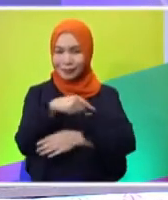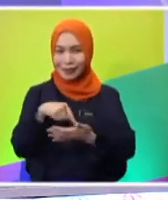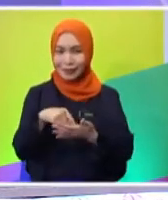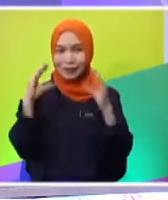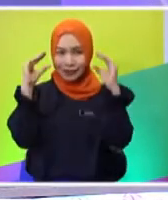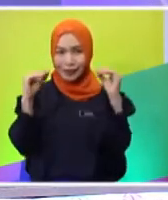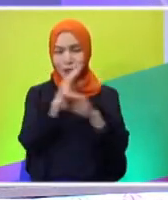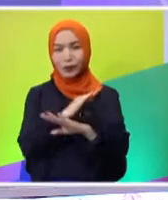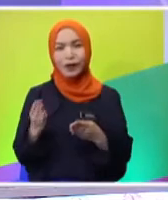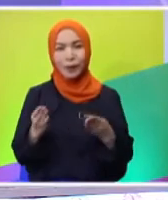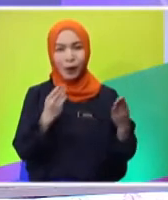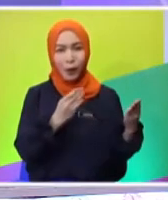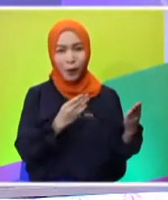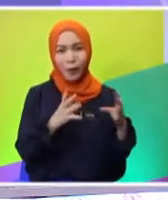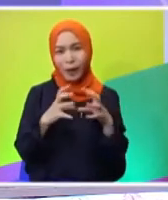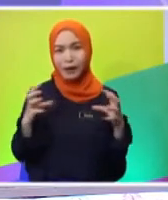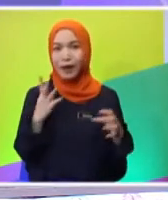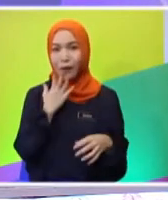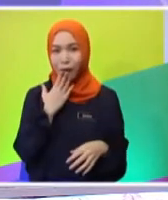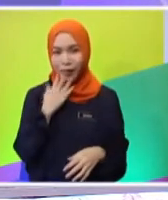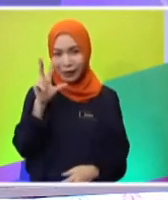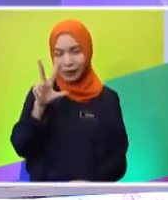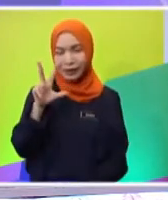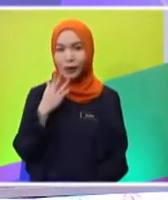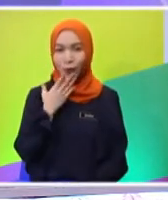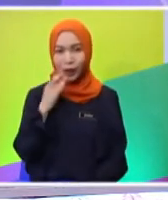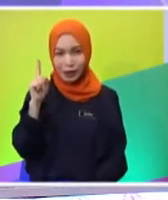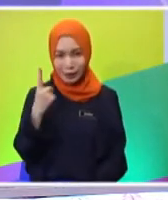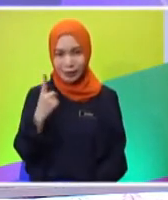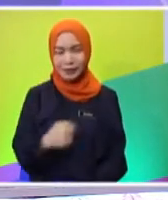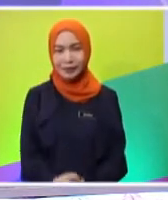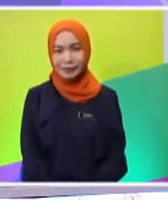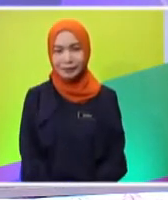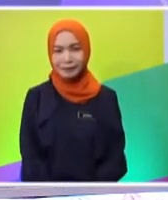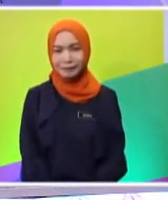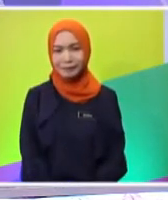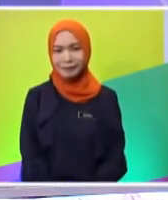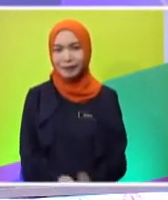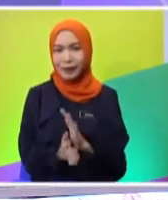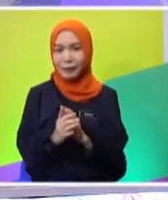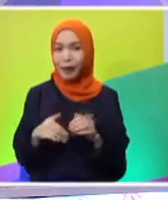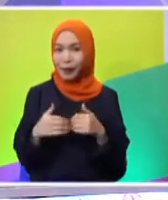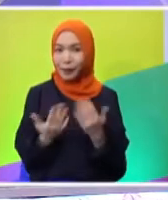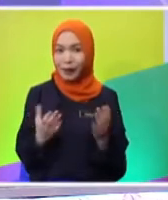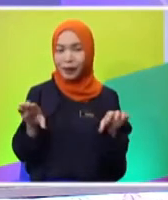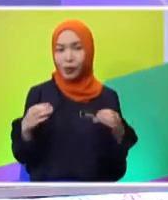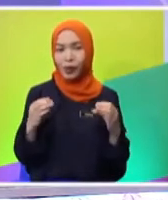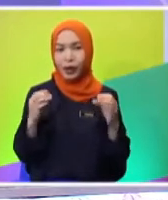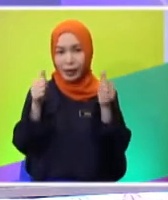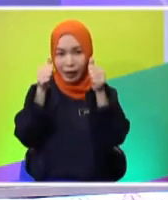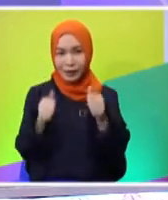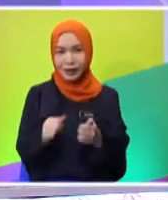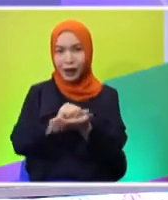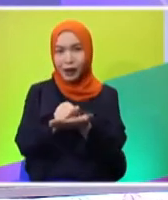Ma bawa bandalah kita bahwa 3 warna saja Sakinah belajae secara asasnya Bagaimana acuan oke Hai